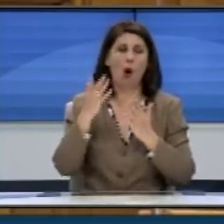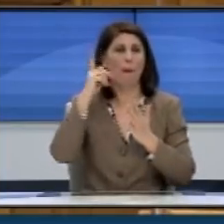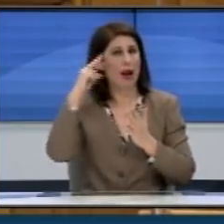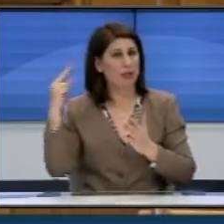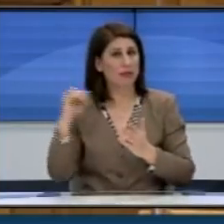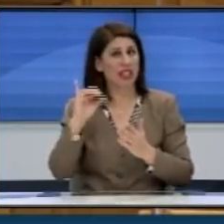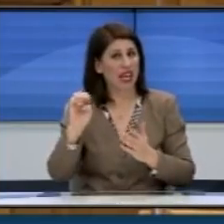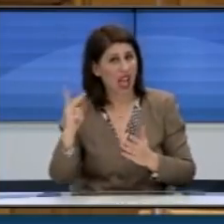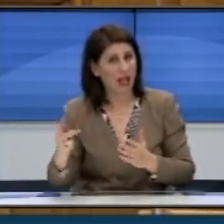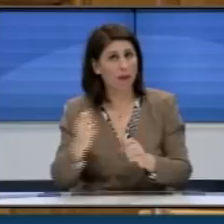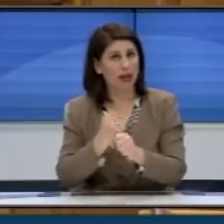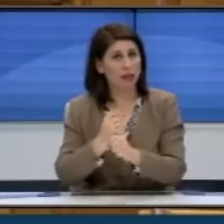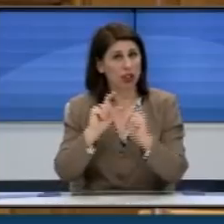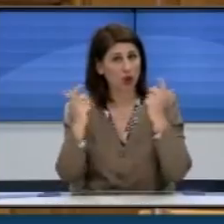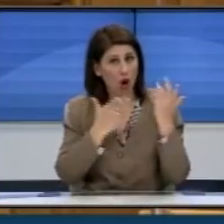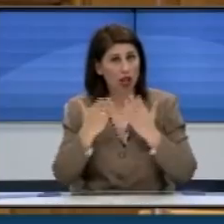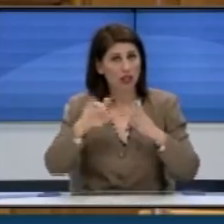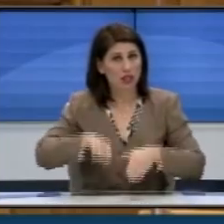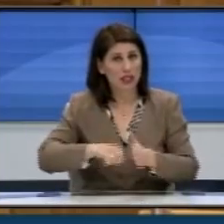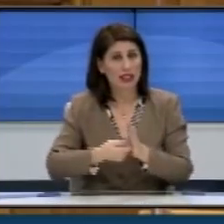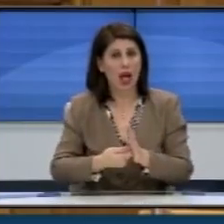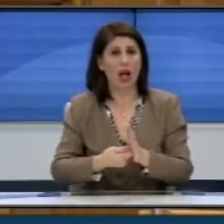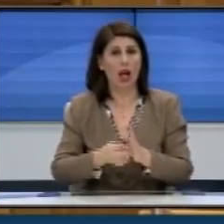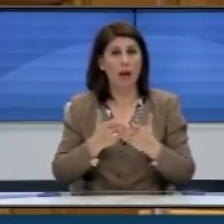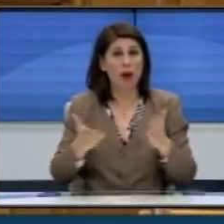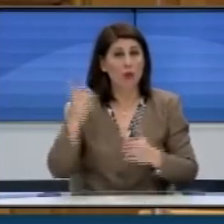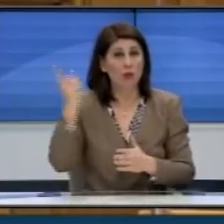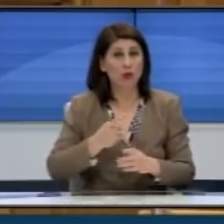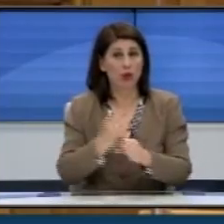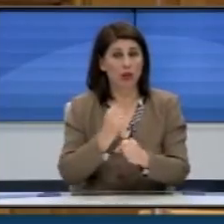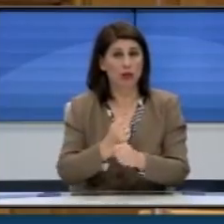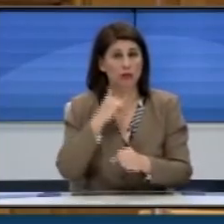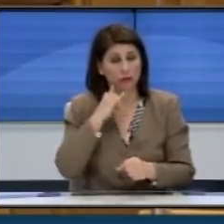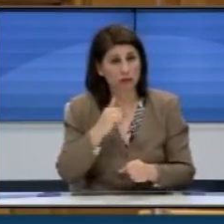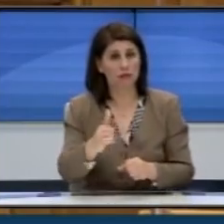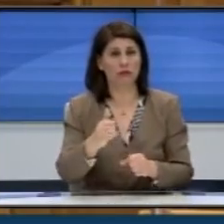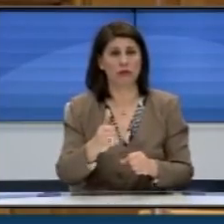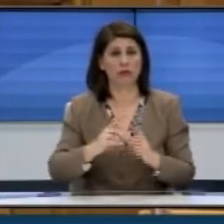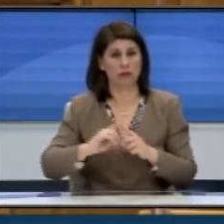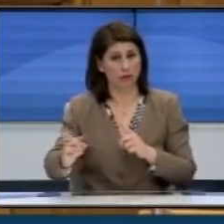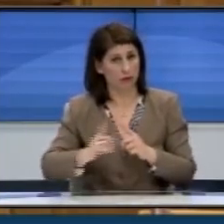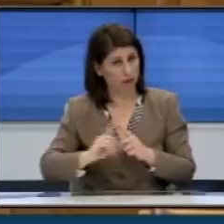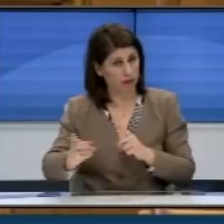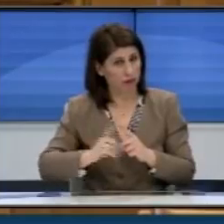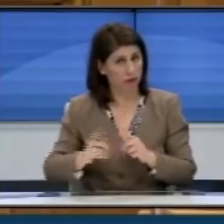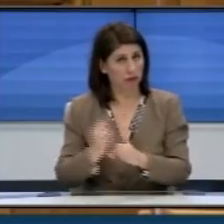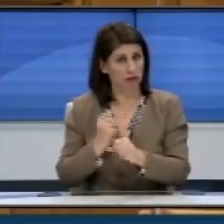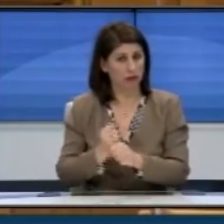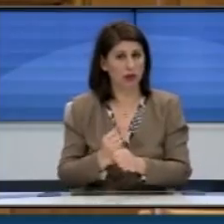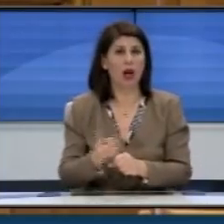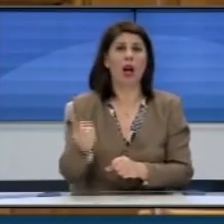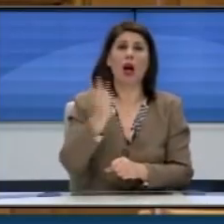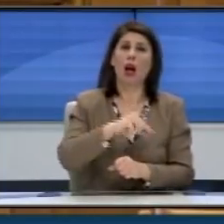ΙΕΚ, επαγγελματικές σχολές, όλα κλειστά. Ένα μεγάλο τμήμα των εργαζομένων συνέχισε να πηγαίνει κανονικά στη δουλειά